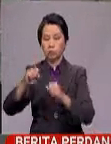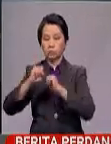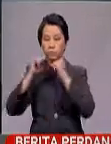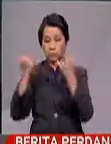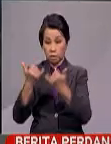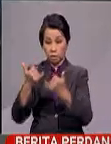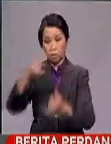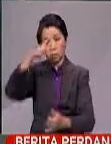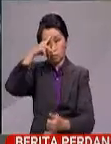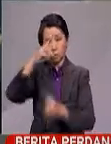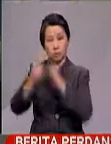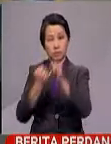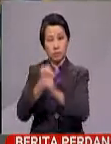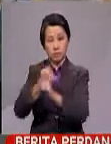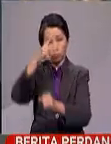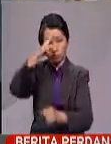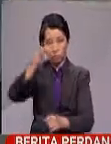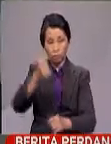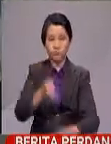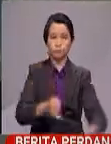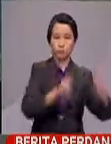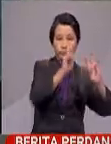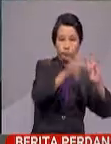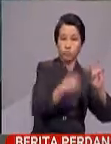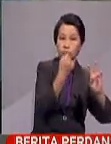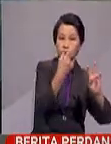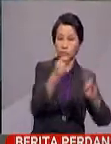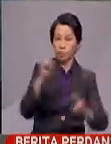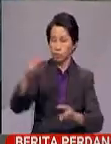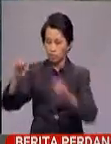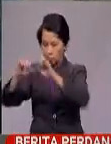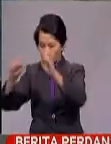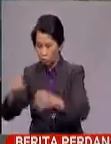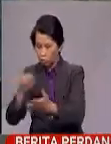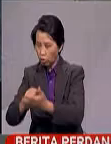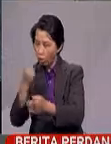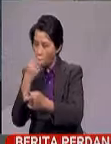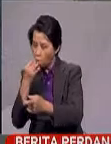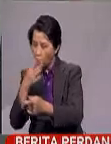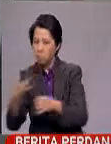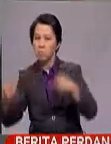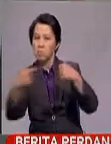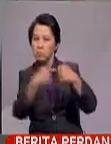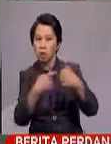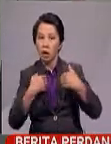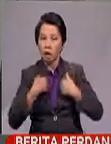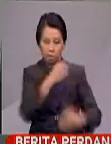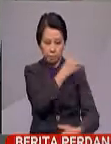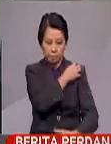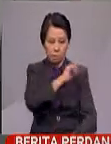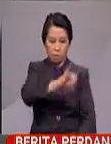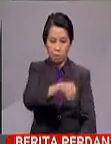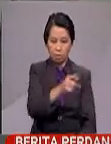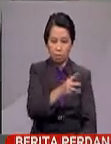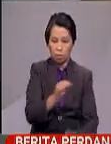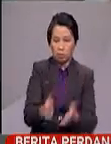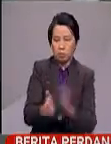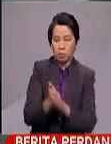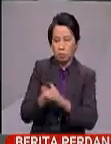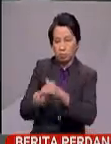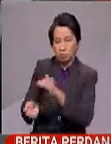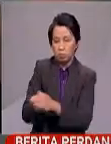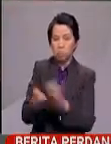di Putrajaya. 7 November lalu, sebuah portal berita berpengkalan di Hong Kong mendakwa ada pegawai JAKIM meminta suapan